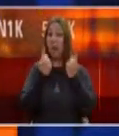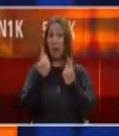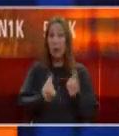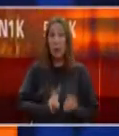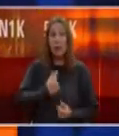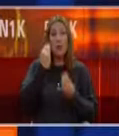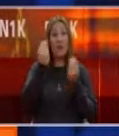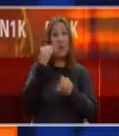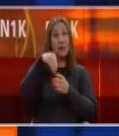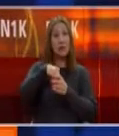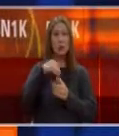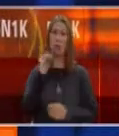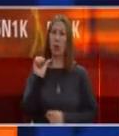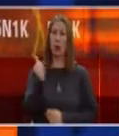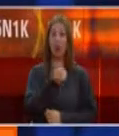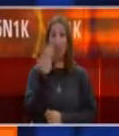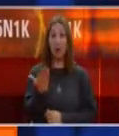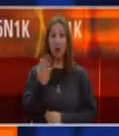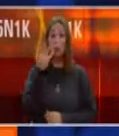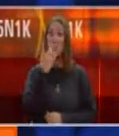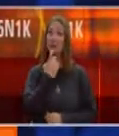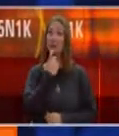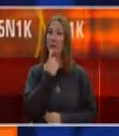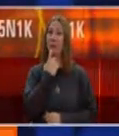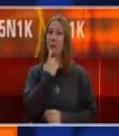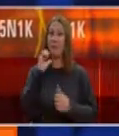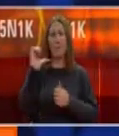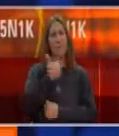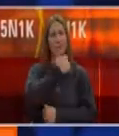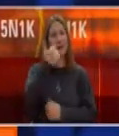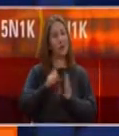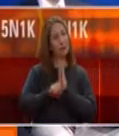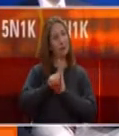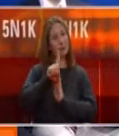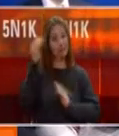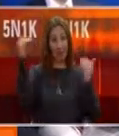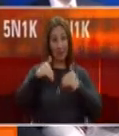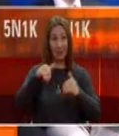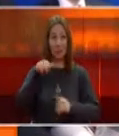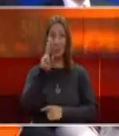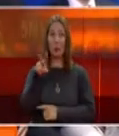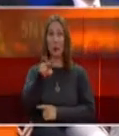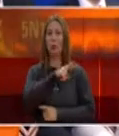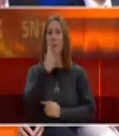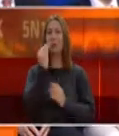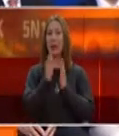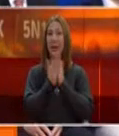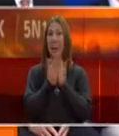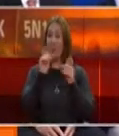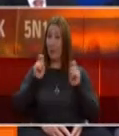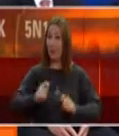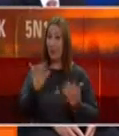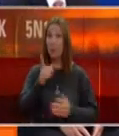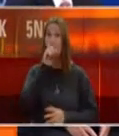umut verebilmek çok önemliydi. 4. yılı başarıyla geldi. Şimdi görüyorum çok güzel bir kitap yapıldı.